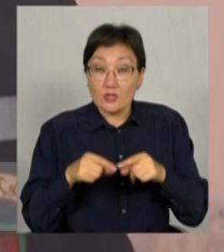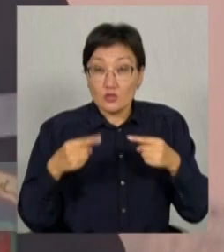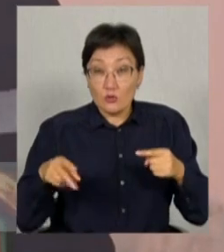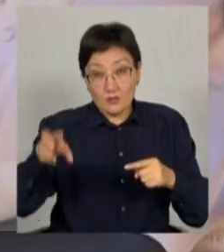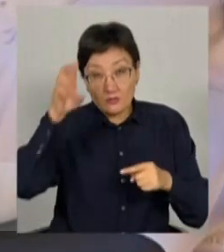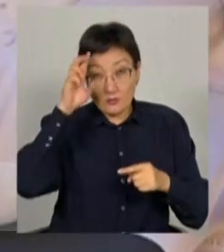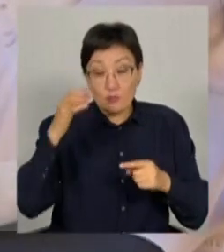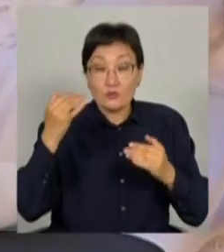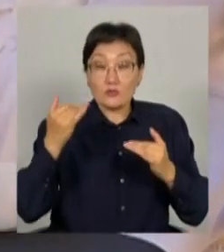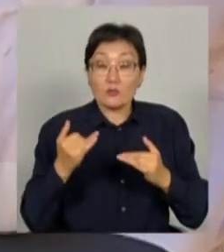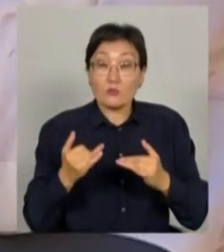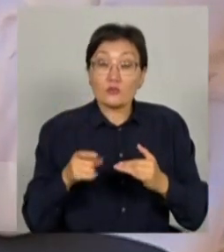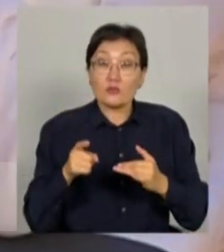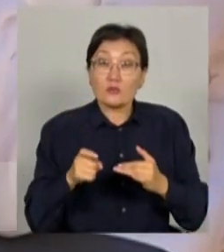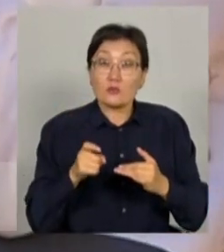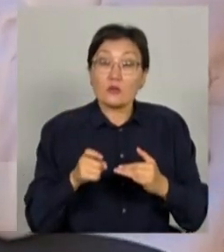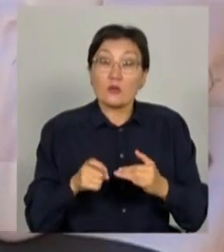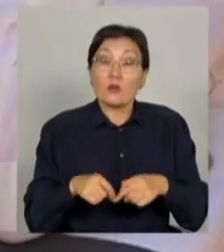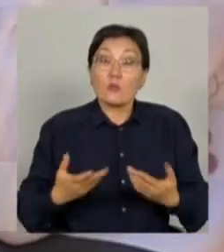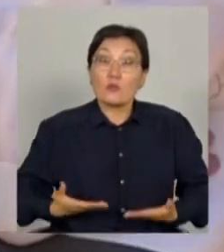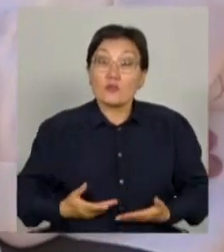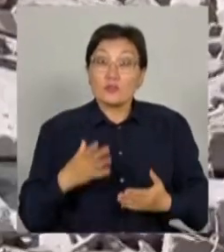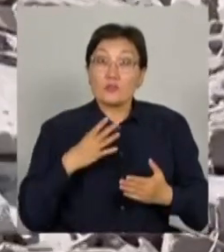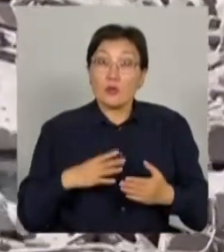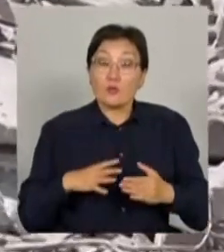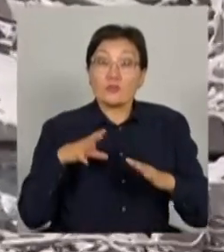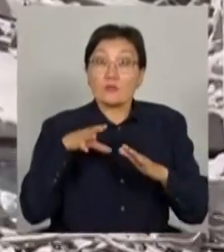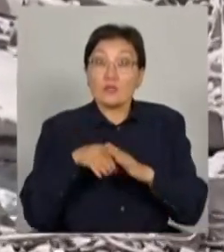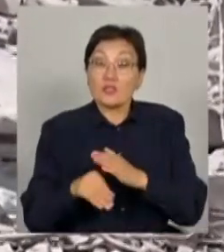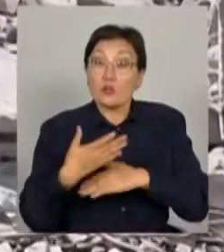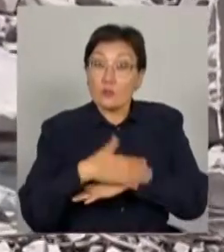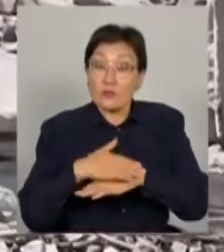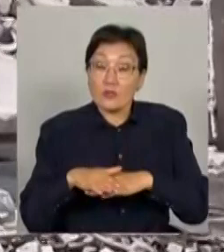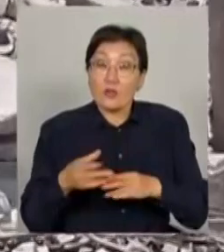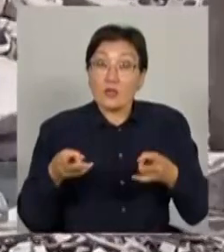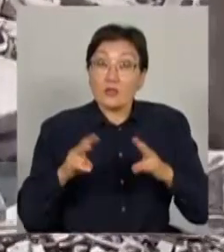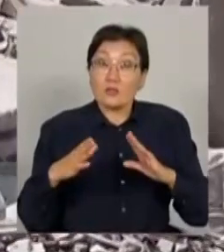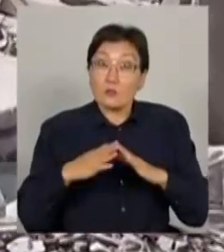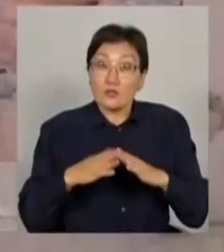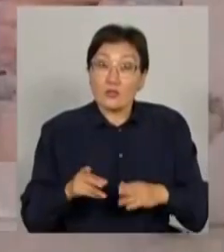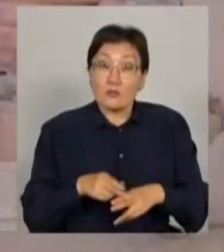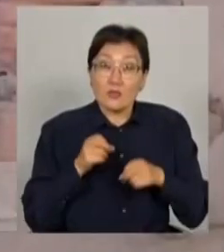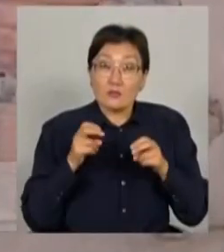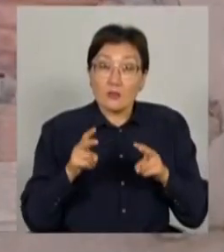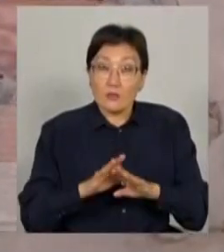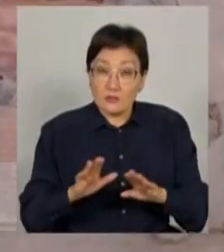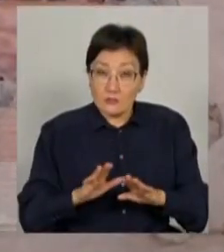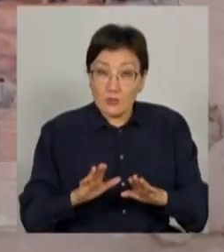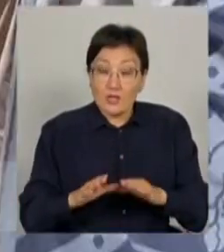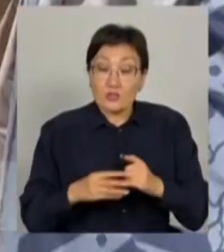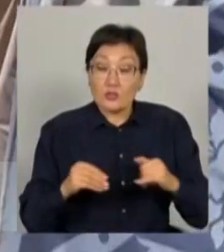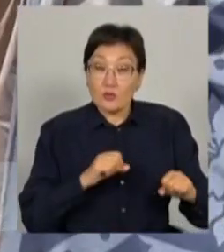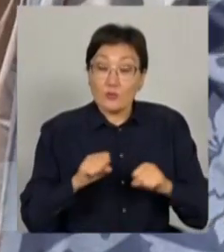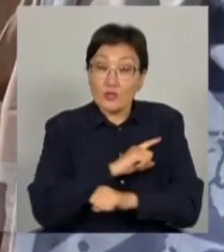других стран. Сейчас сотни жители вынуждены ночевать на улице, так как оставаться в домах небезопасно. Напомню,